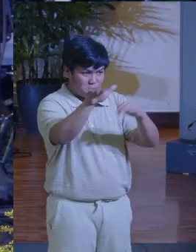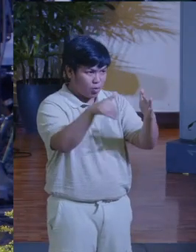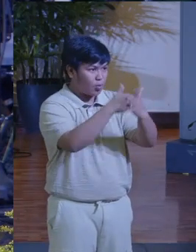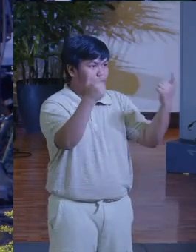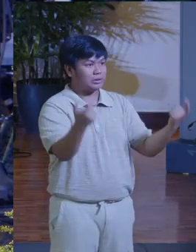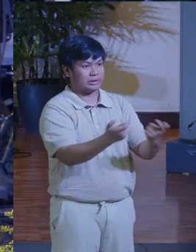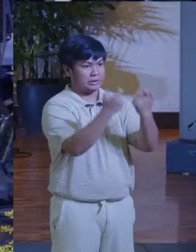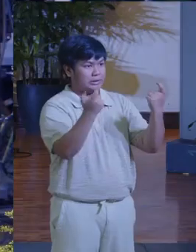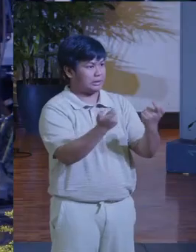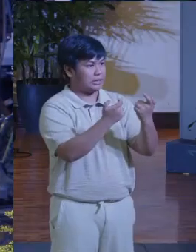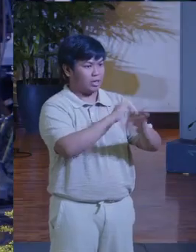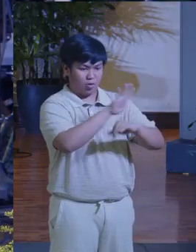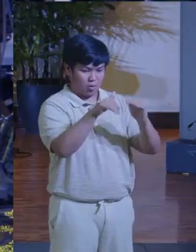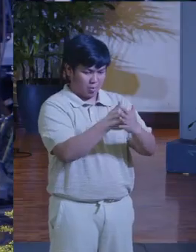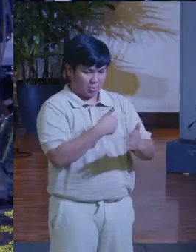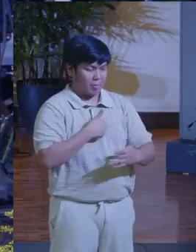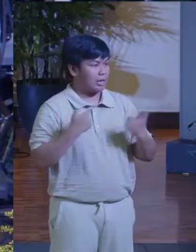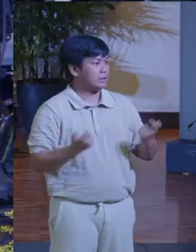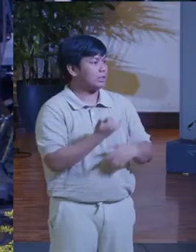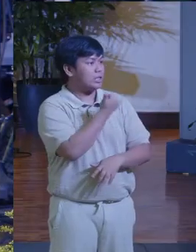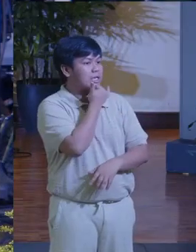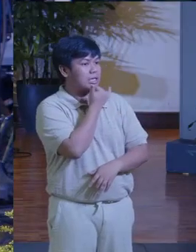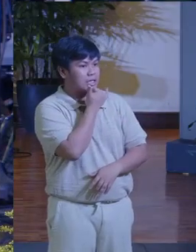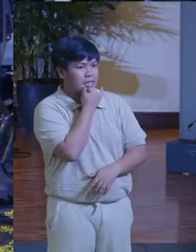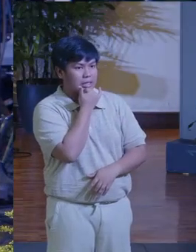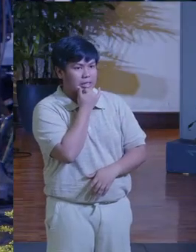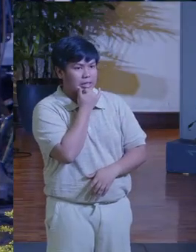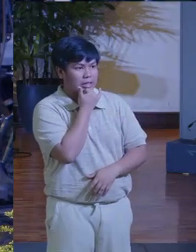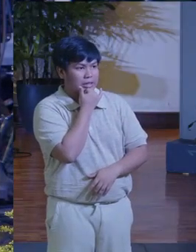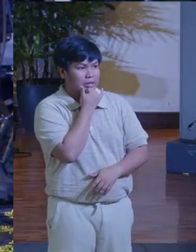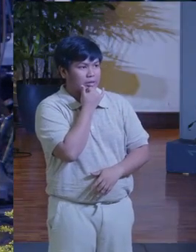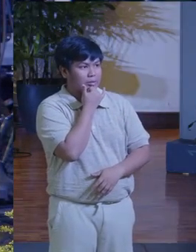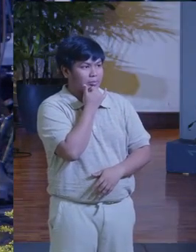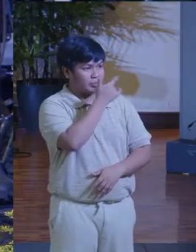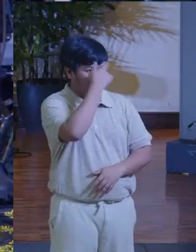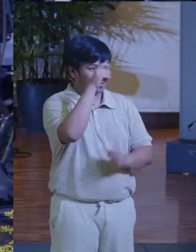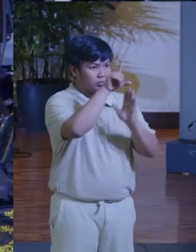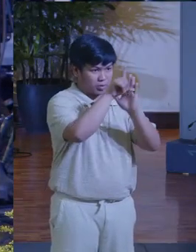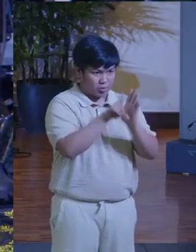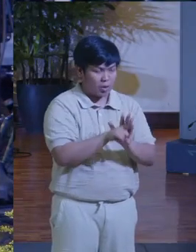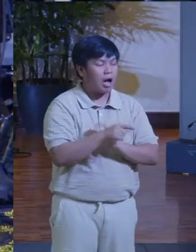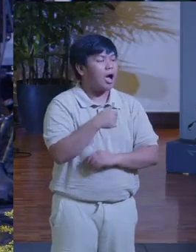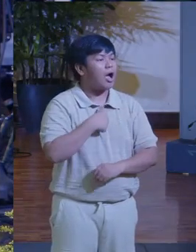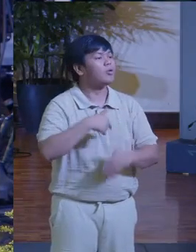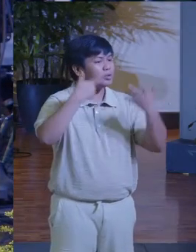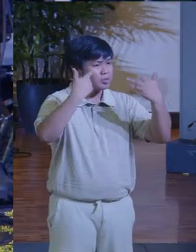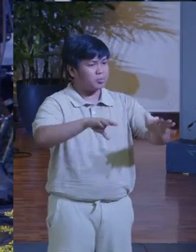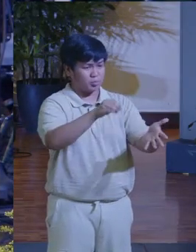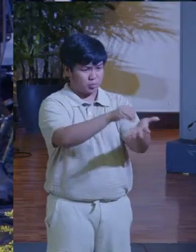ng aking sala ayon sa kautusan, so ako, bayad na.